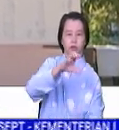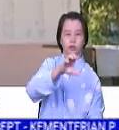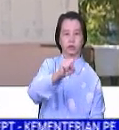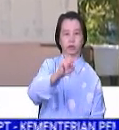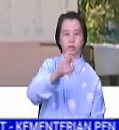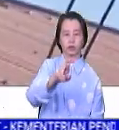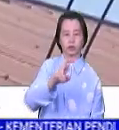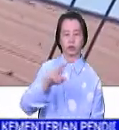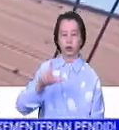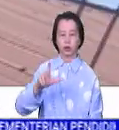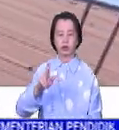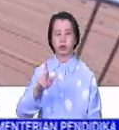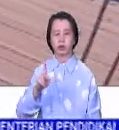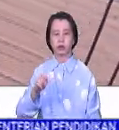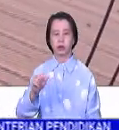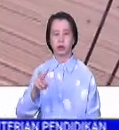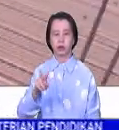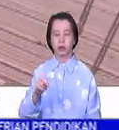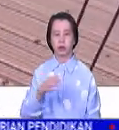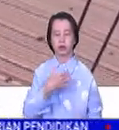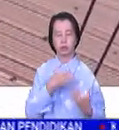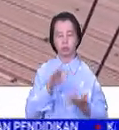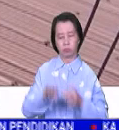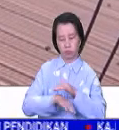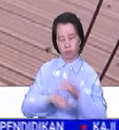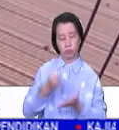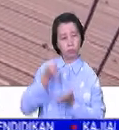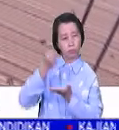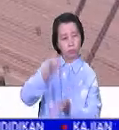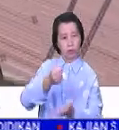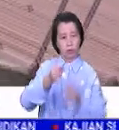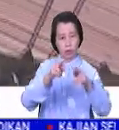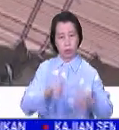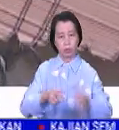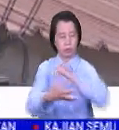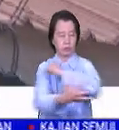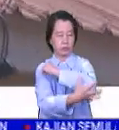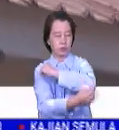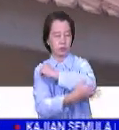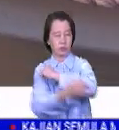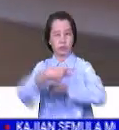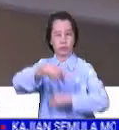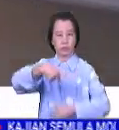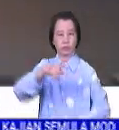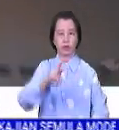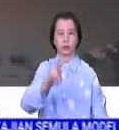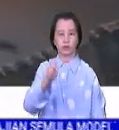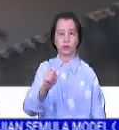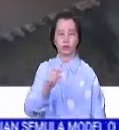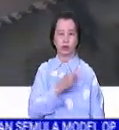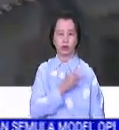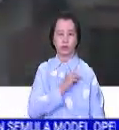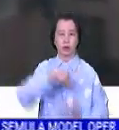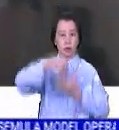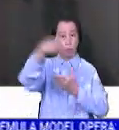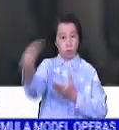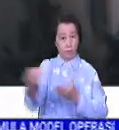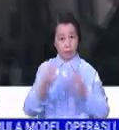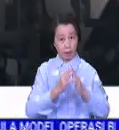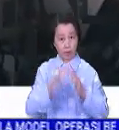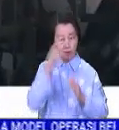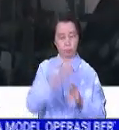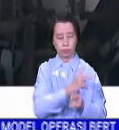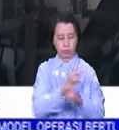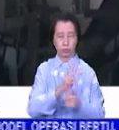CSR lktns di bawah peruntukan projek Perumahan Rakyat termiskin pprt Kementerian Pembangunan luar Bandar